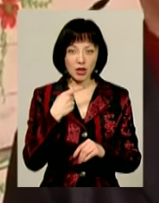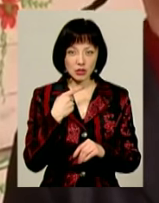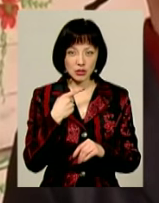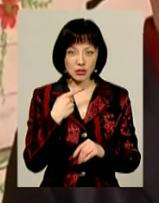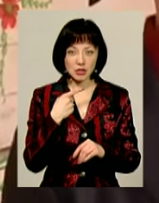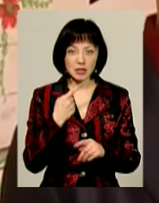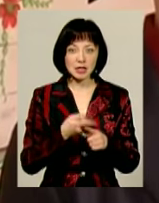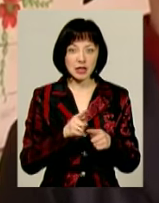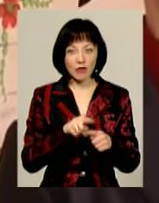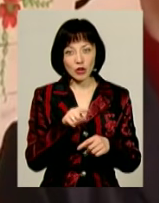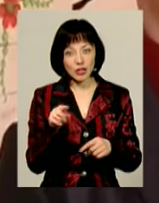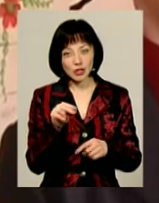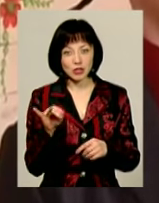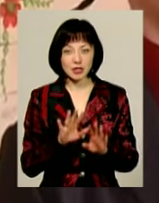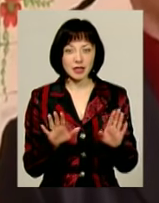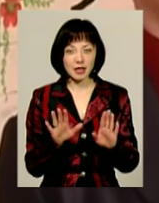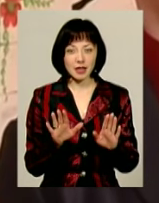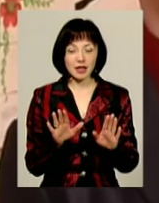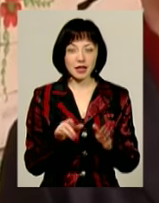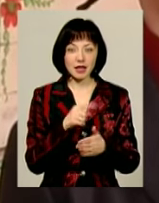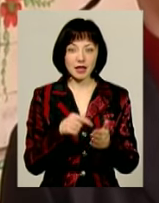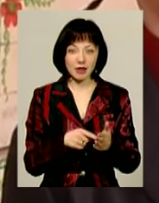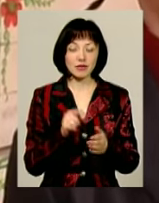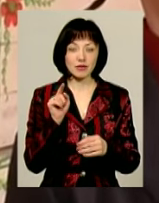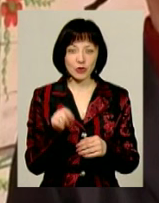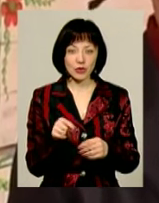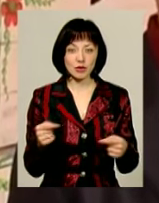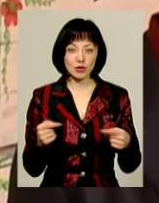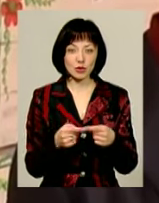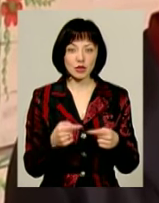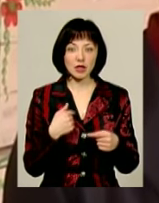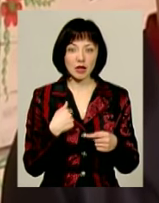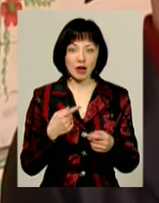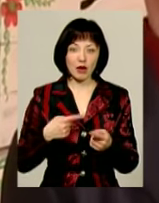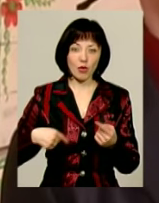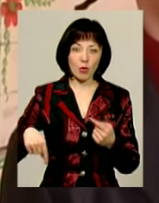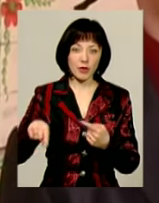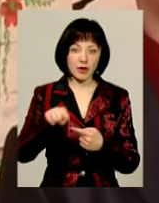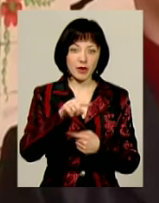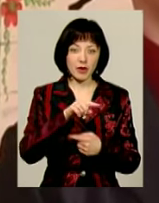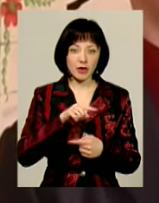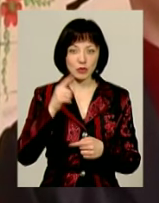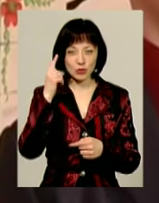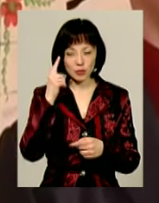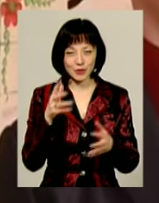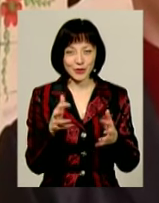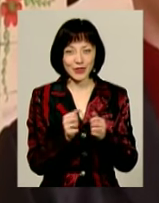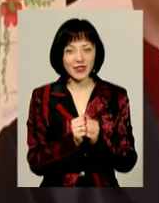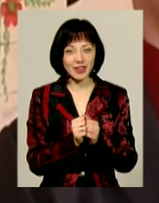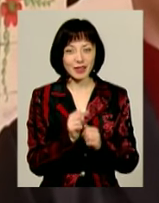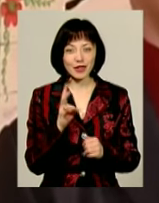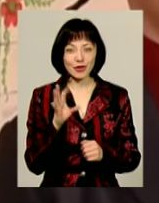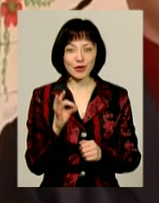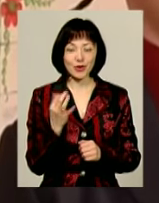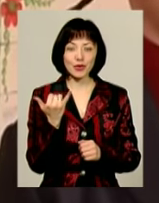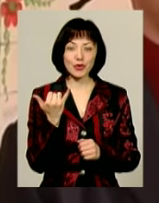то це вони чи не вони? Я кажу, вони. І я об'їхав їх і думав їх зловити. Але в одного з